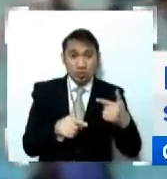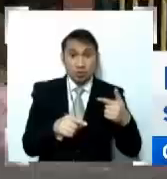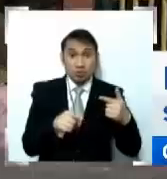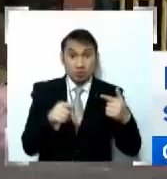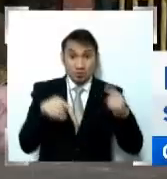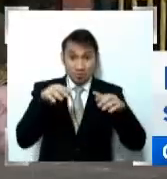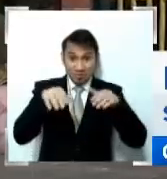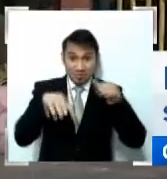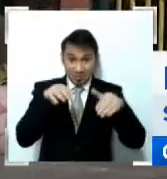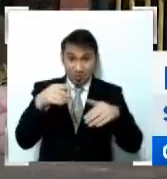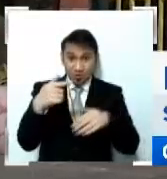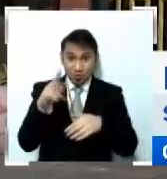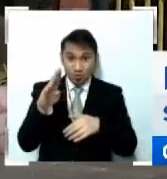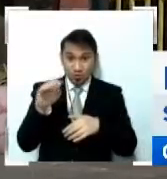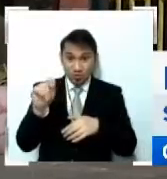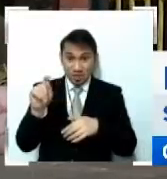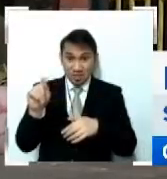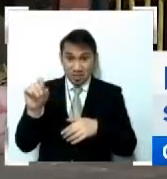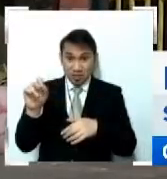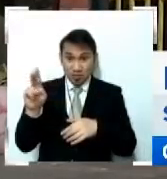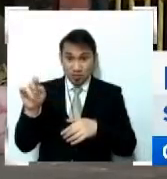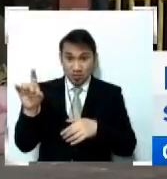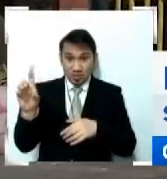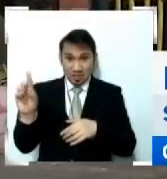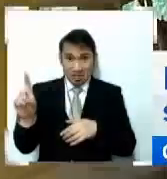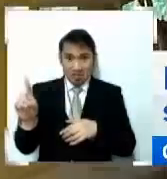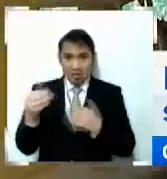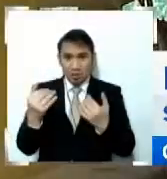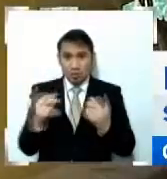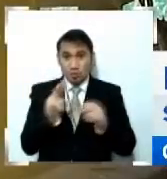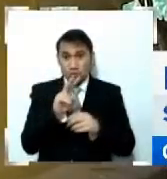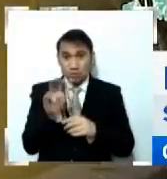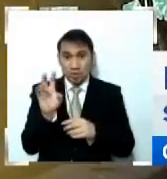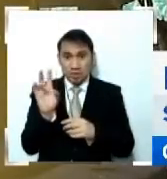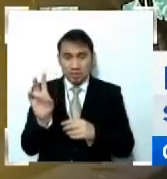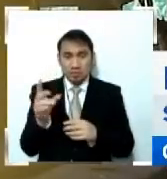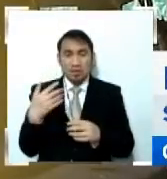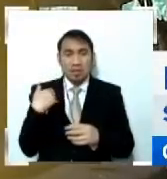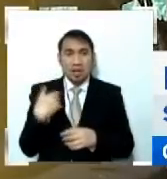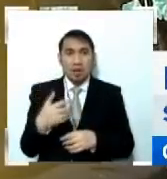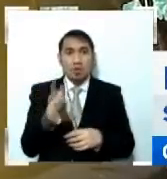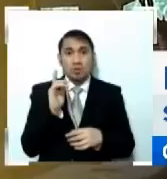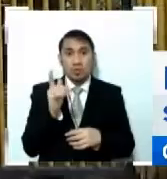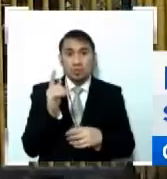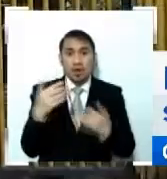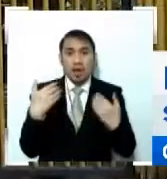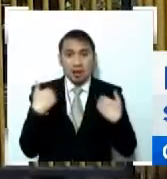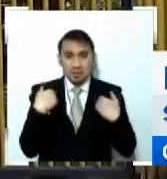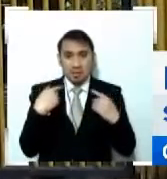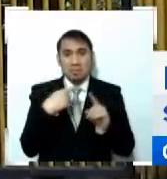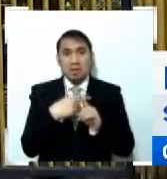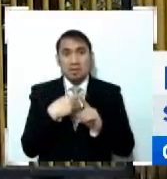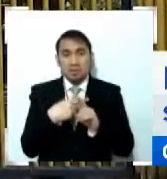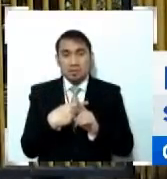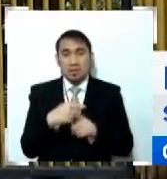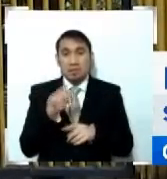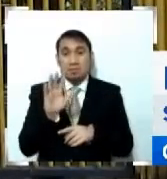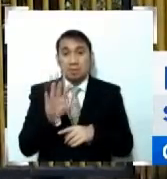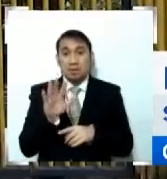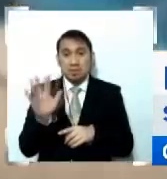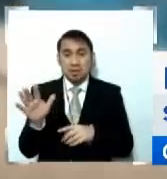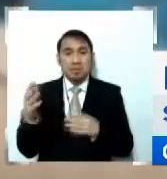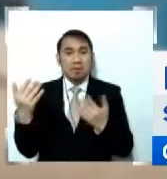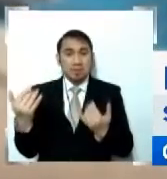Day. Sa 207 na tinest, 20 na ang nagpositibo. 55 ang naghihintay pa ng